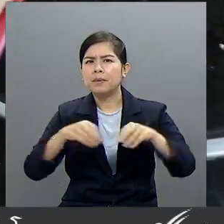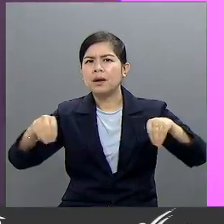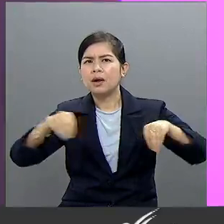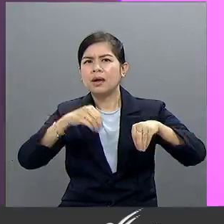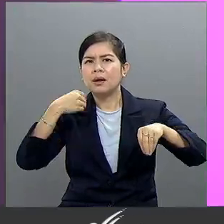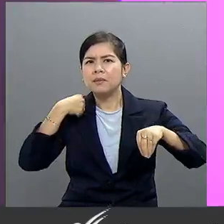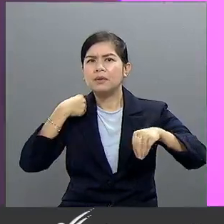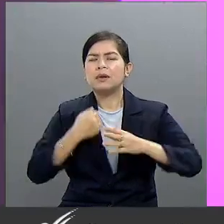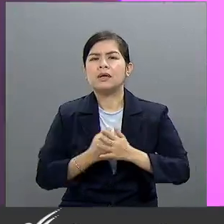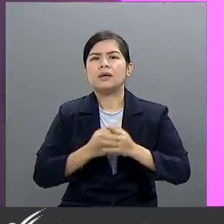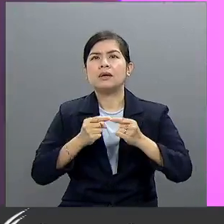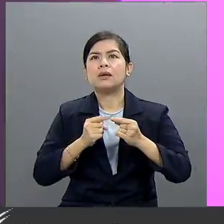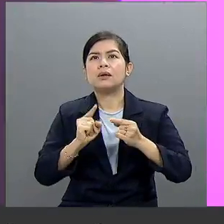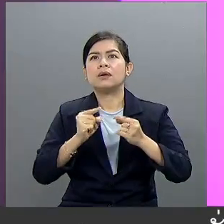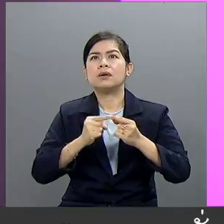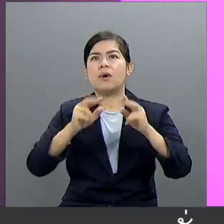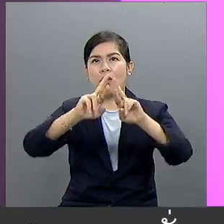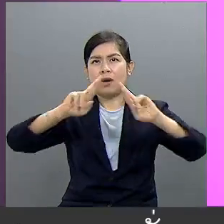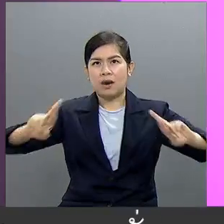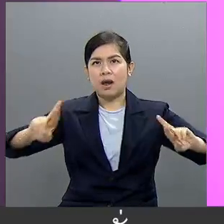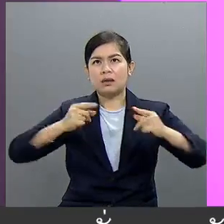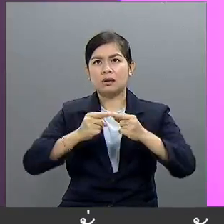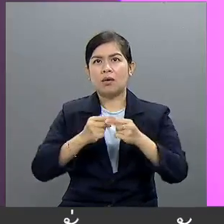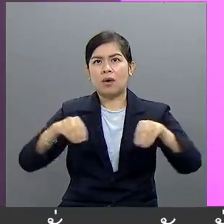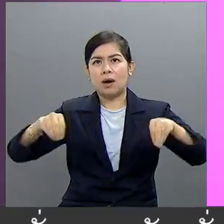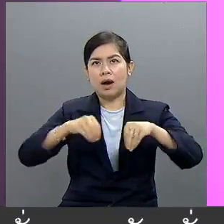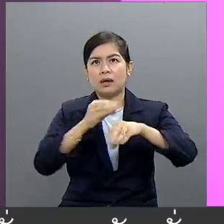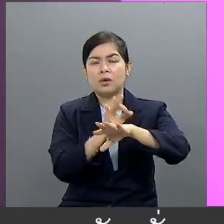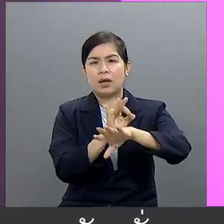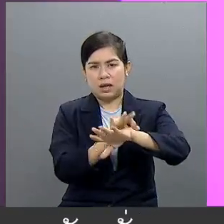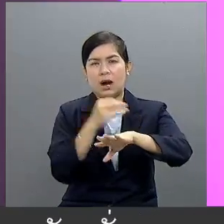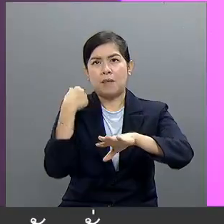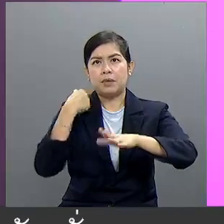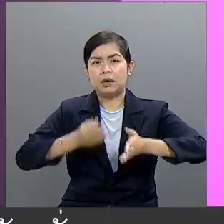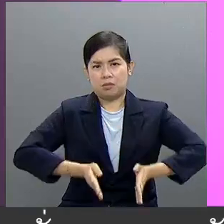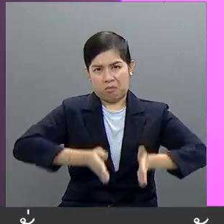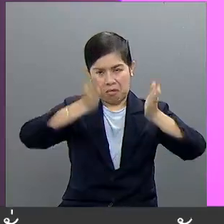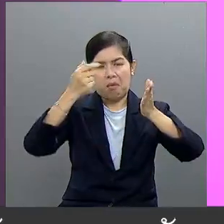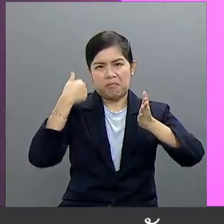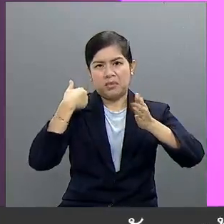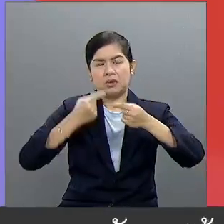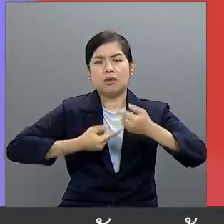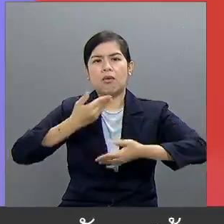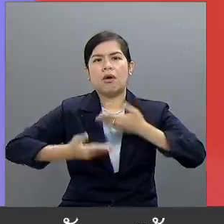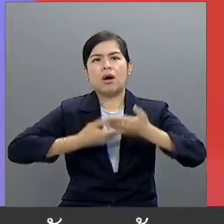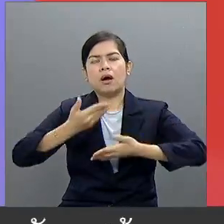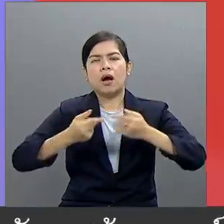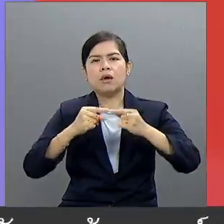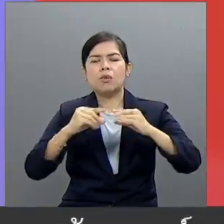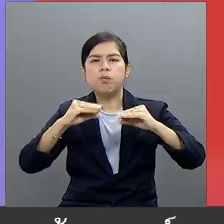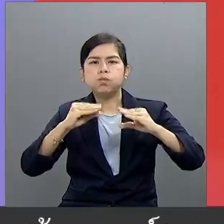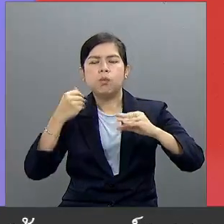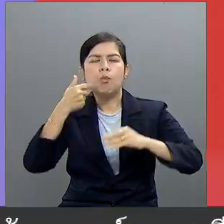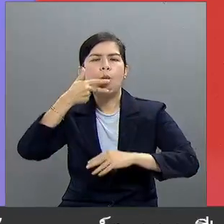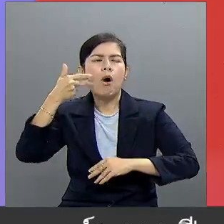อันนึงร้านนึงอร่อยอยู่แถวฮอนาฬิกาไม่รู้ตอนนี้ยังอยู่หรือเปล่านะครับแต่ไปก็จะอร่อยมากที่นั่น ครับคุณผู้ชมถ้าเกิดว่าอยากจะไปอุดหนุนร้านของคุ